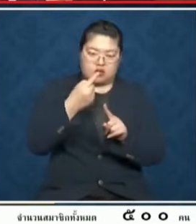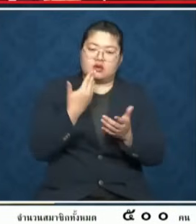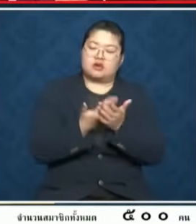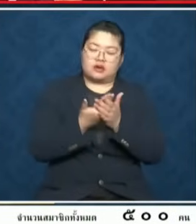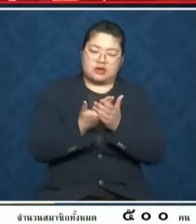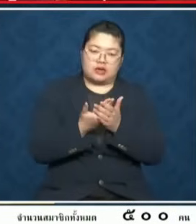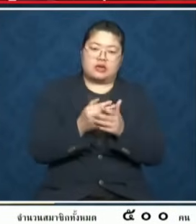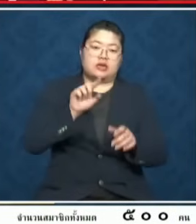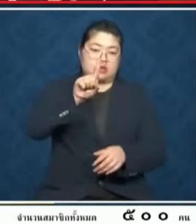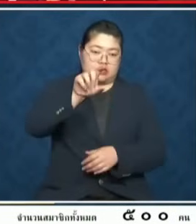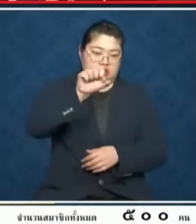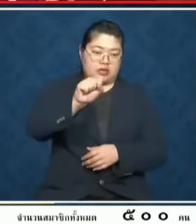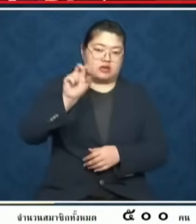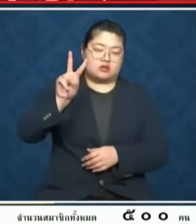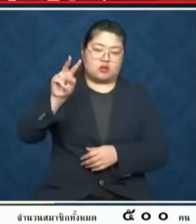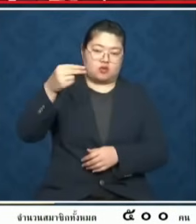เงิน